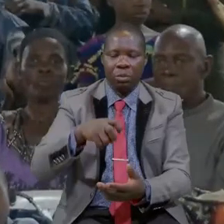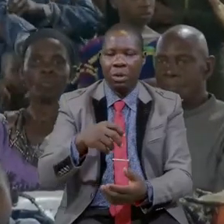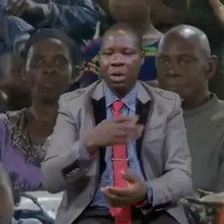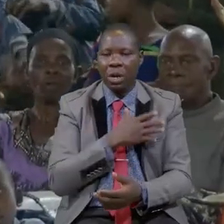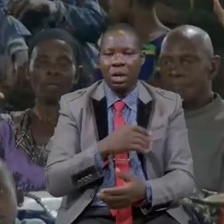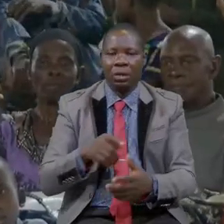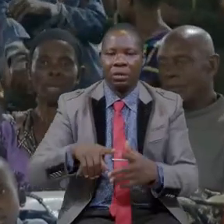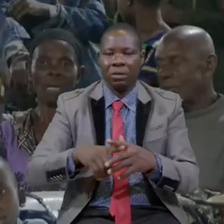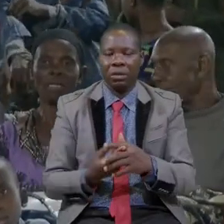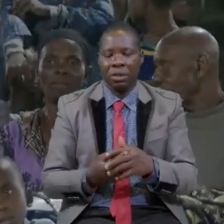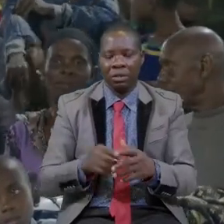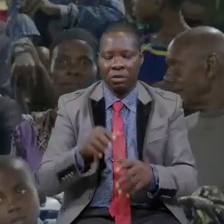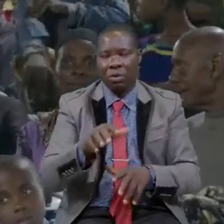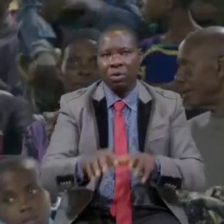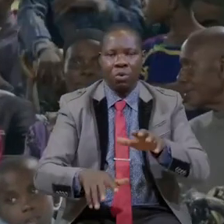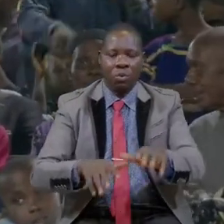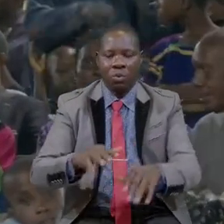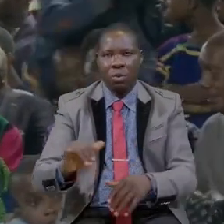Les paralytiques vont marcher.